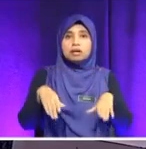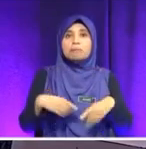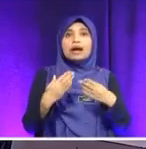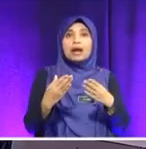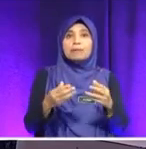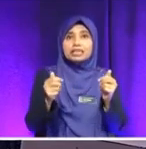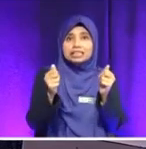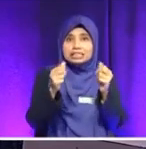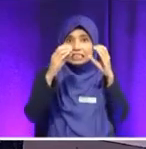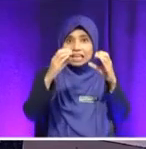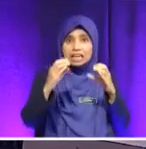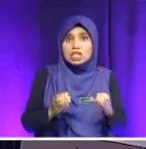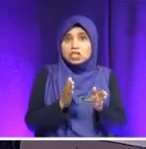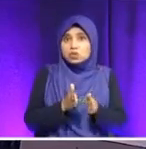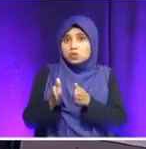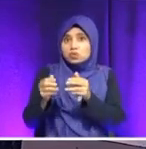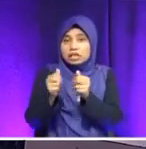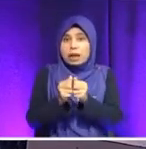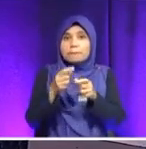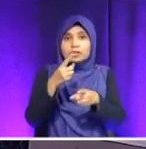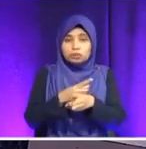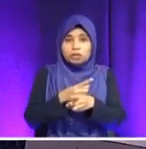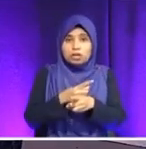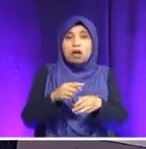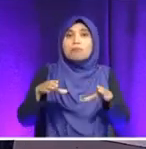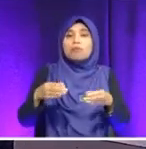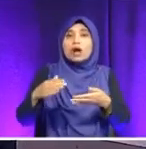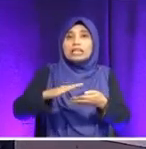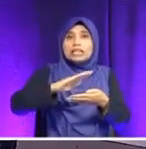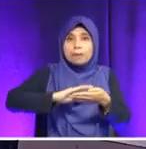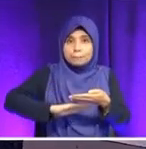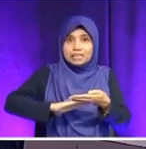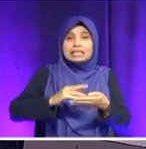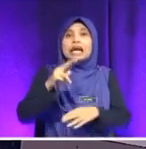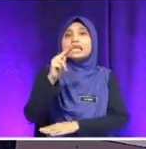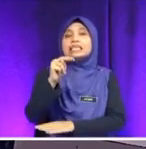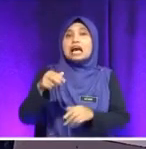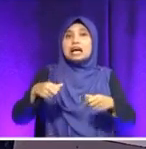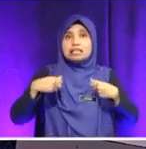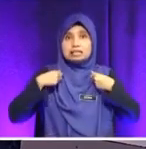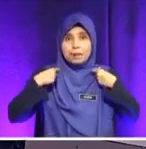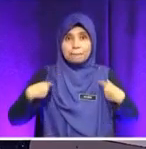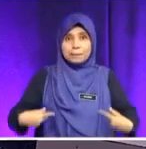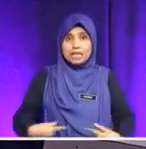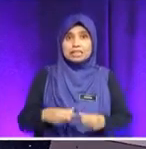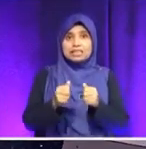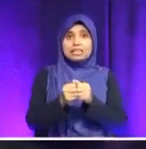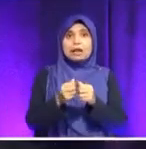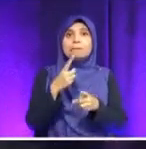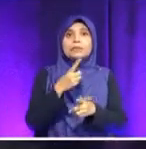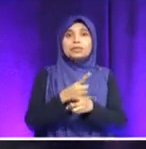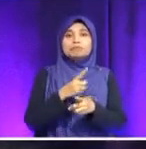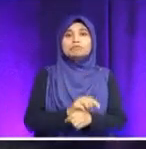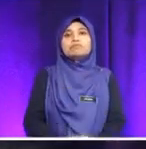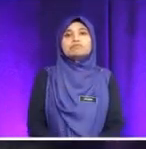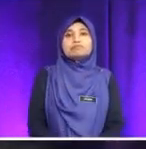dengan betul, kemudian membuat lipatan napkin dengan betul dan proses penyajian dengan betul. Baiklah cikgu, boleh kita mulakan kelas kita